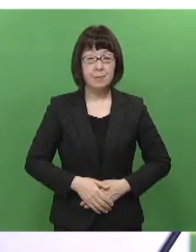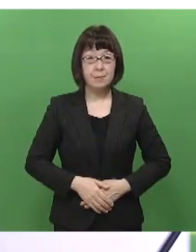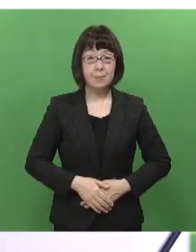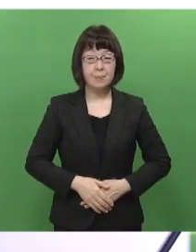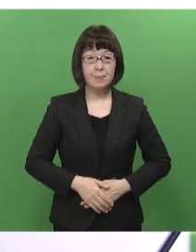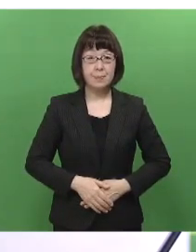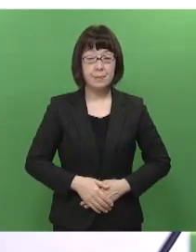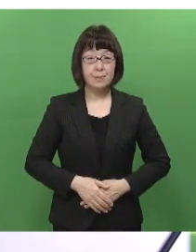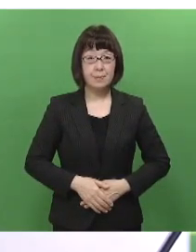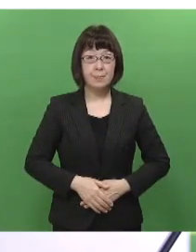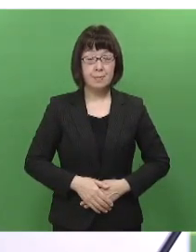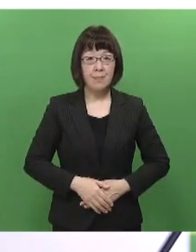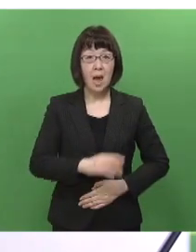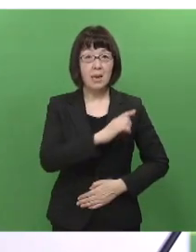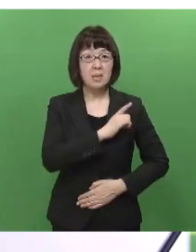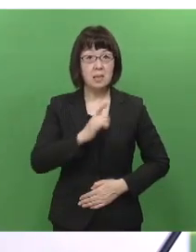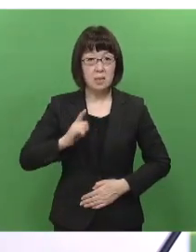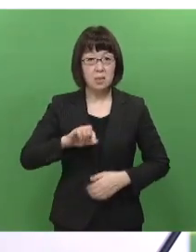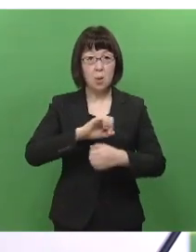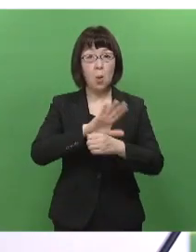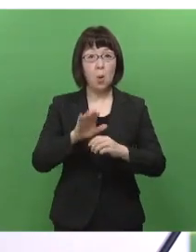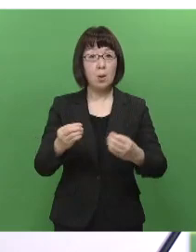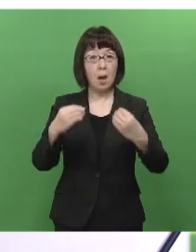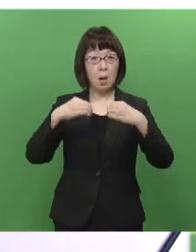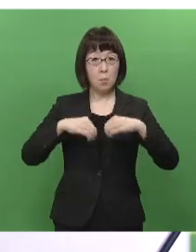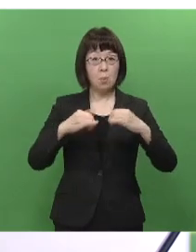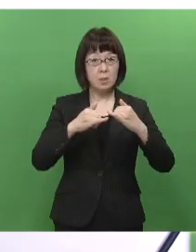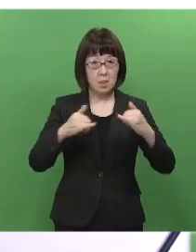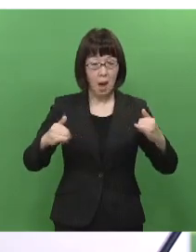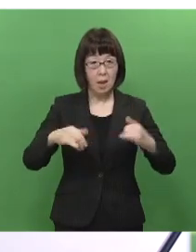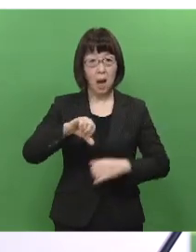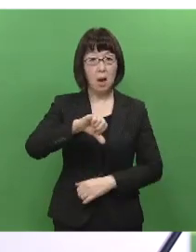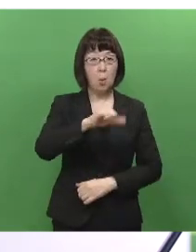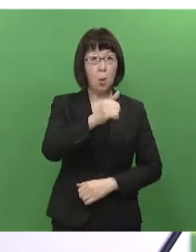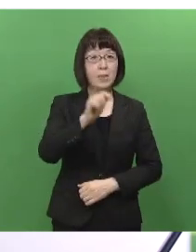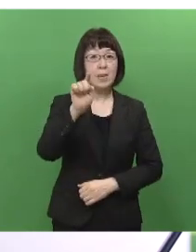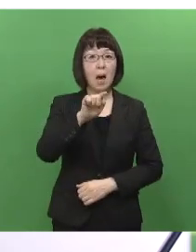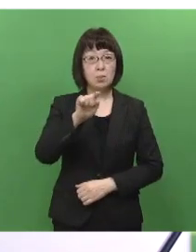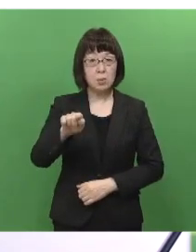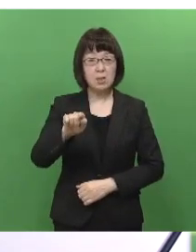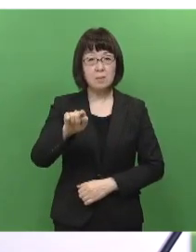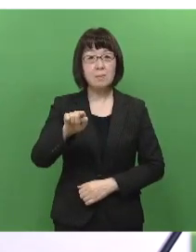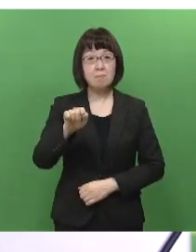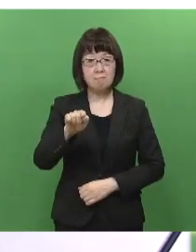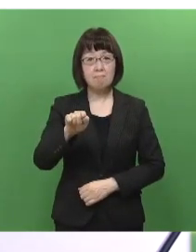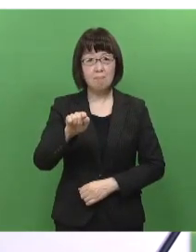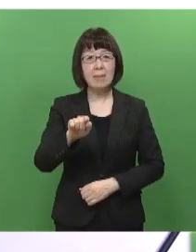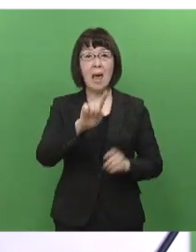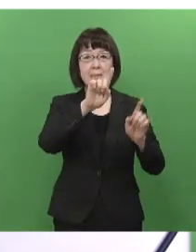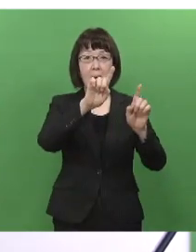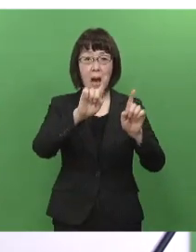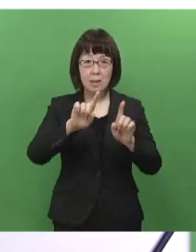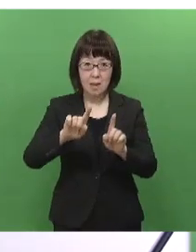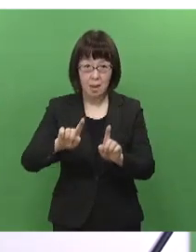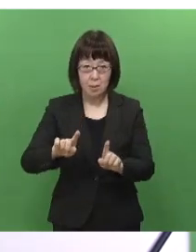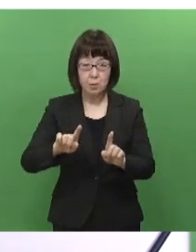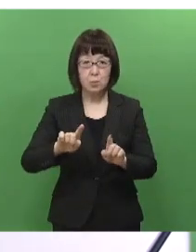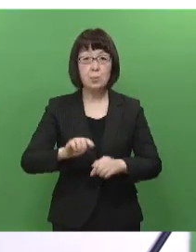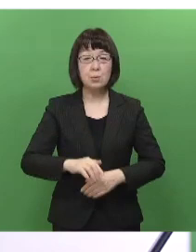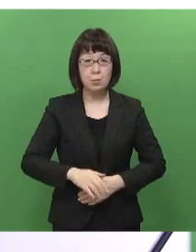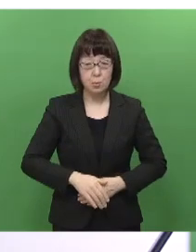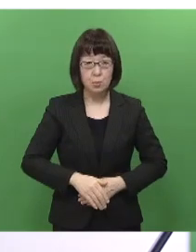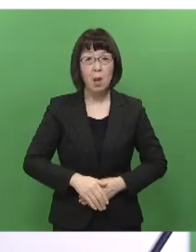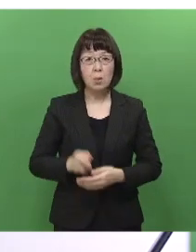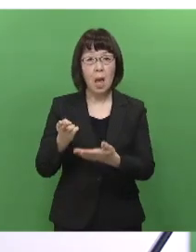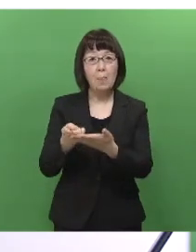1日の陽性者数500人というのは、それに従ってベッド数などもそれに応じ